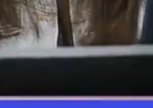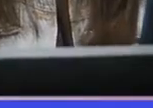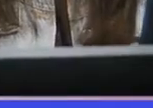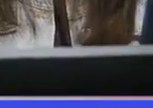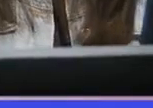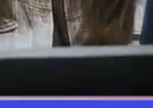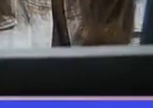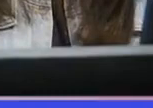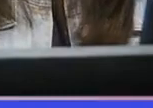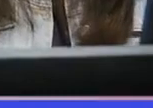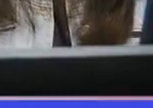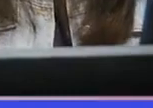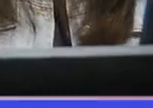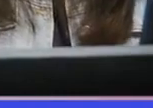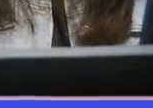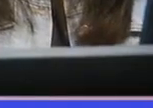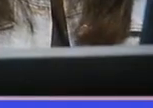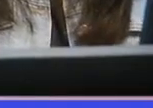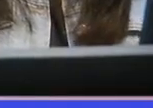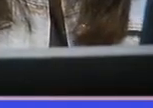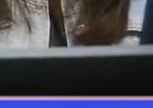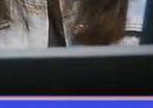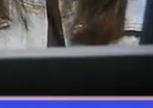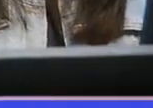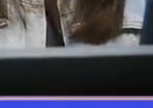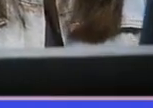โดยจะมีการพูดคุยเกี่ยวกับมาตรการภาคเกษตรกรออกมาด้วย